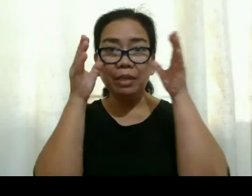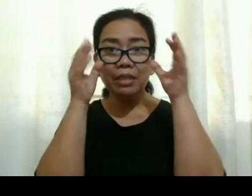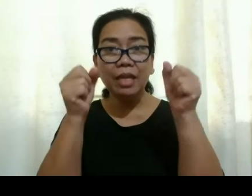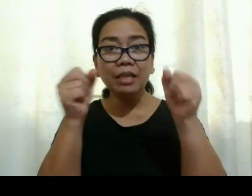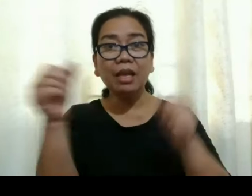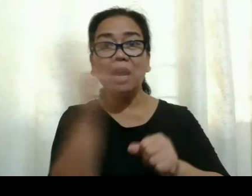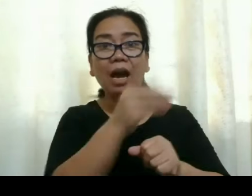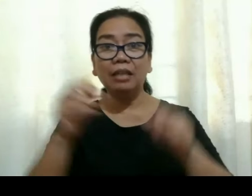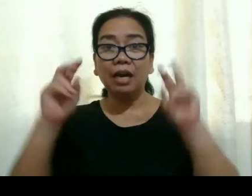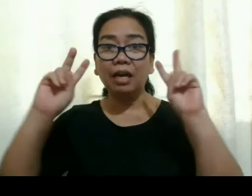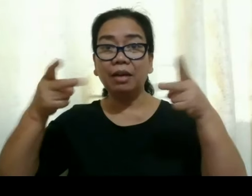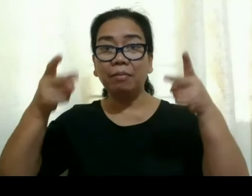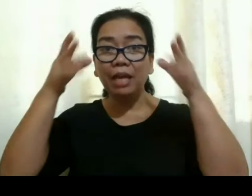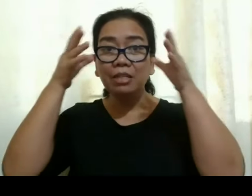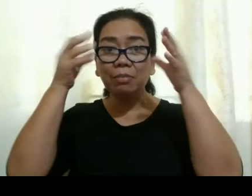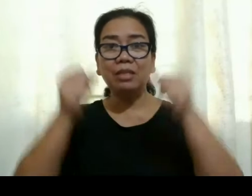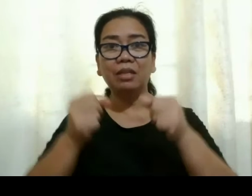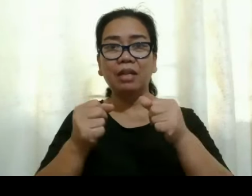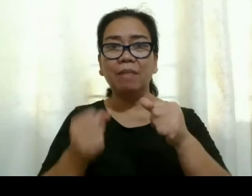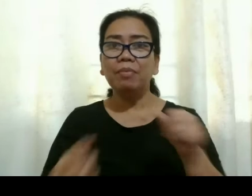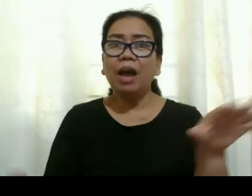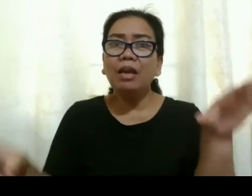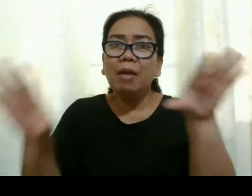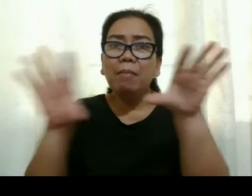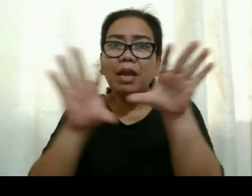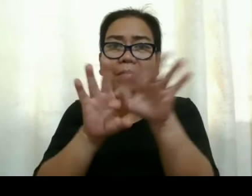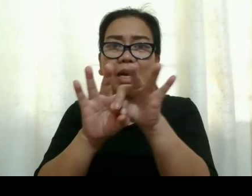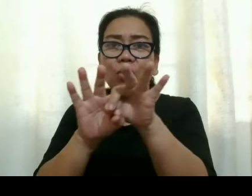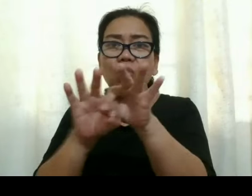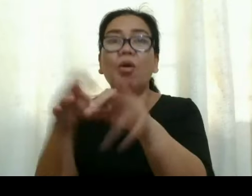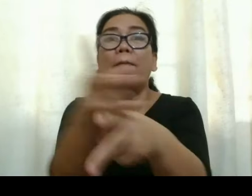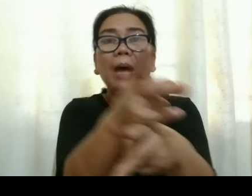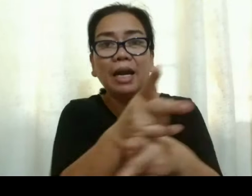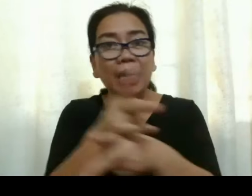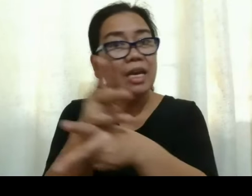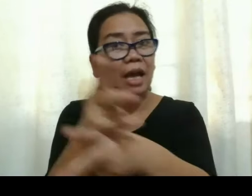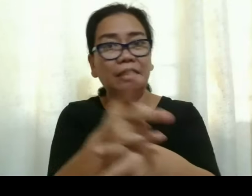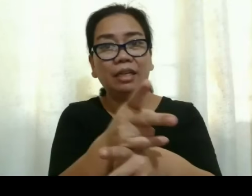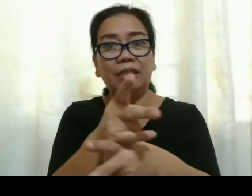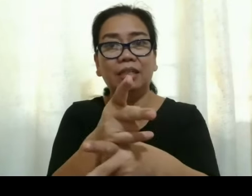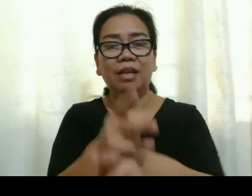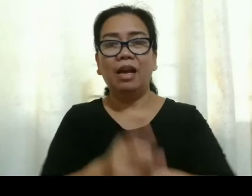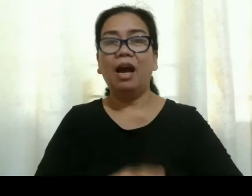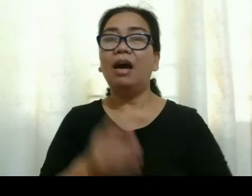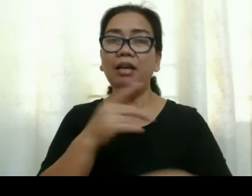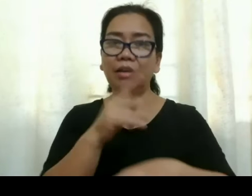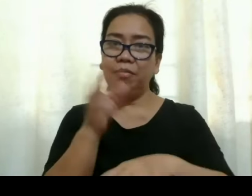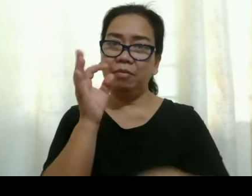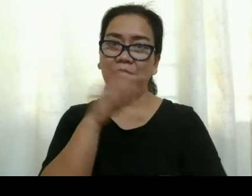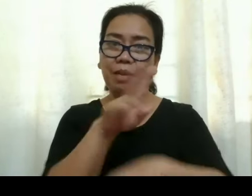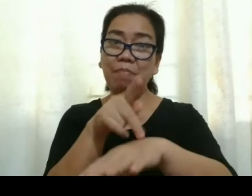ang presidente at ang kanyang vice president ay maging magkatulong para ingatan